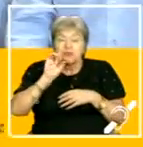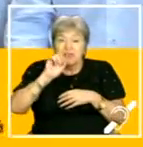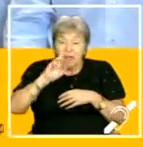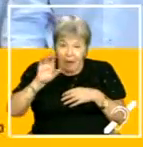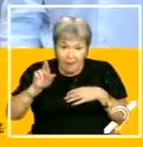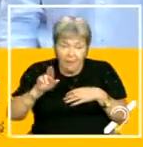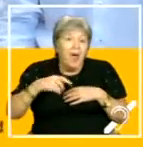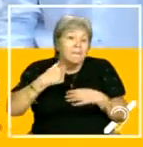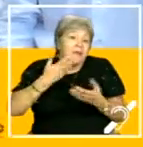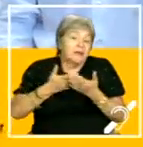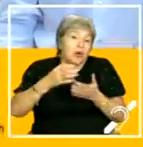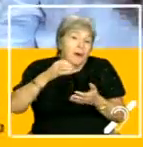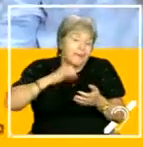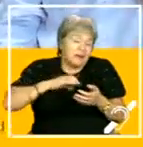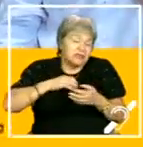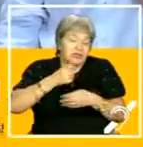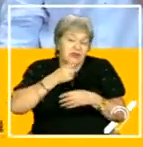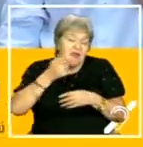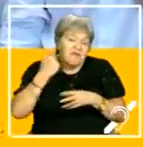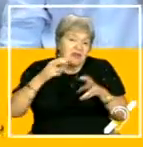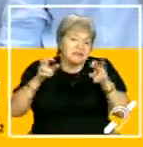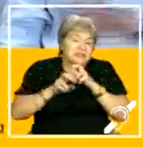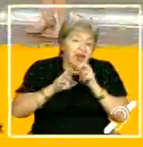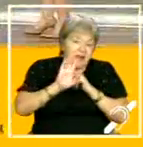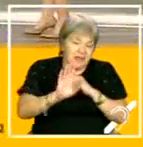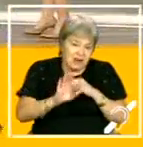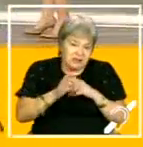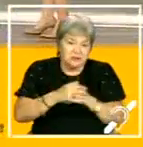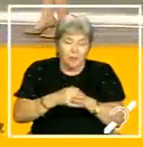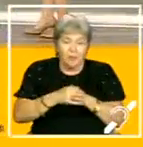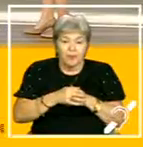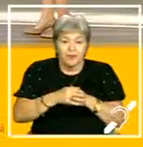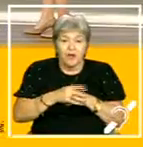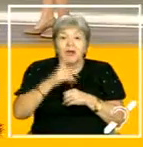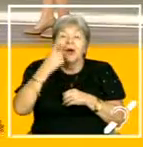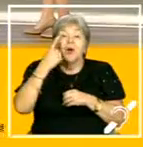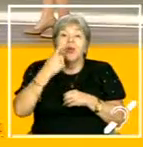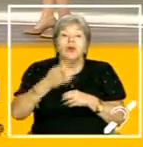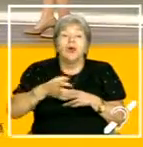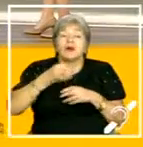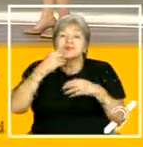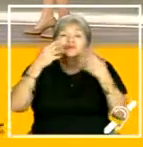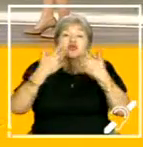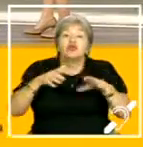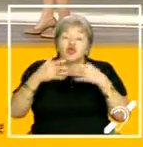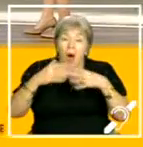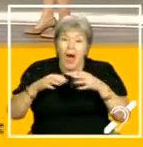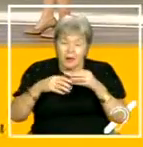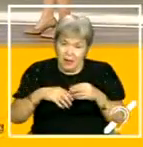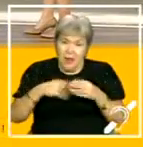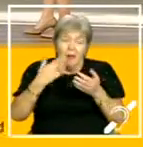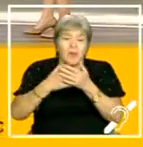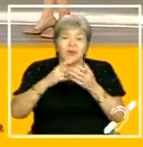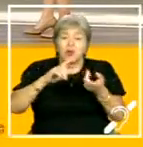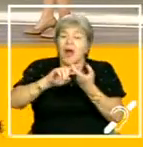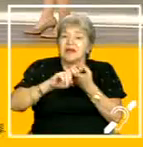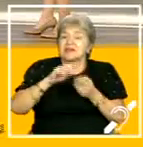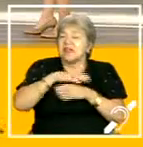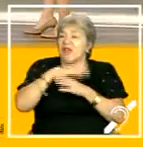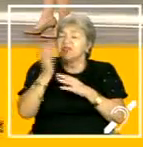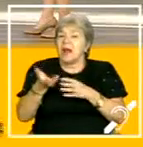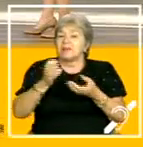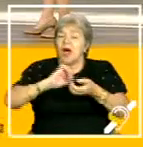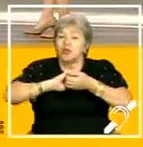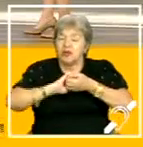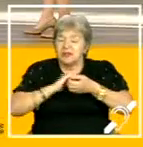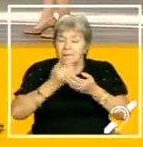și a convoca un congres extraordinar este asumată și corectă. Este un rezultat dureros pentru Alianța Dreapta Unită, pentru